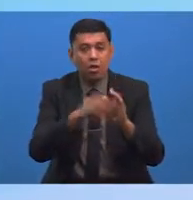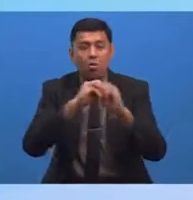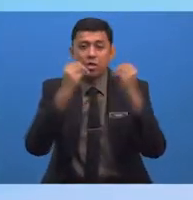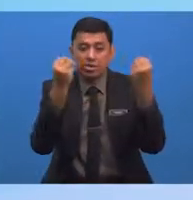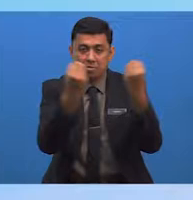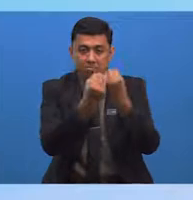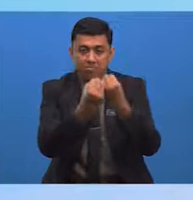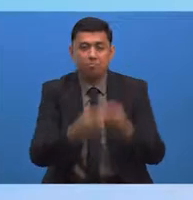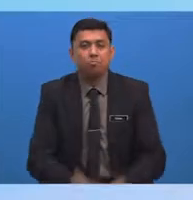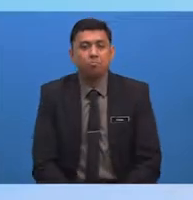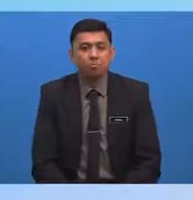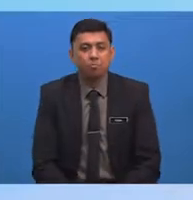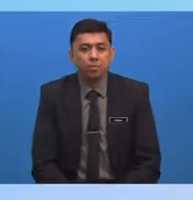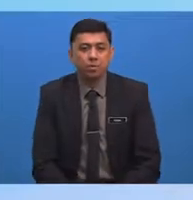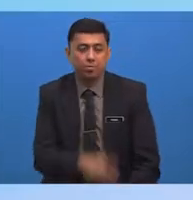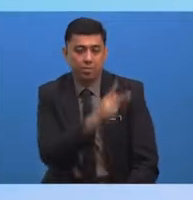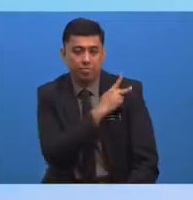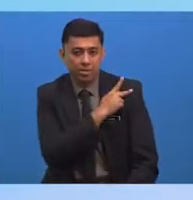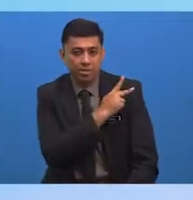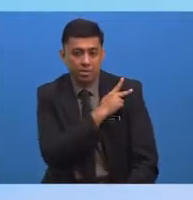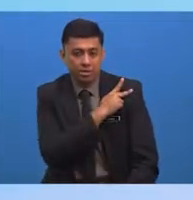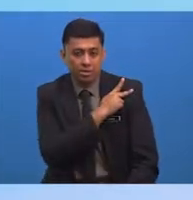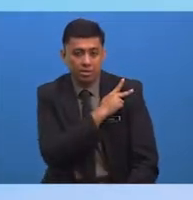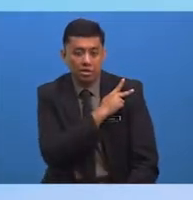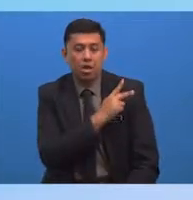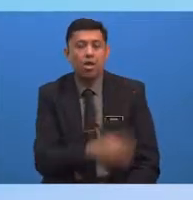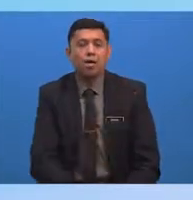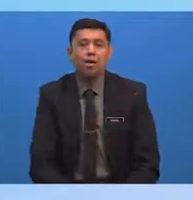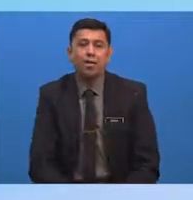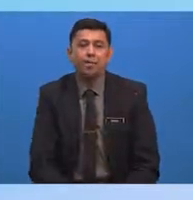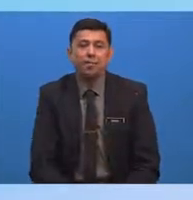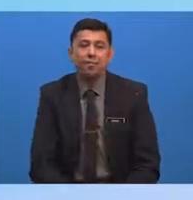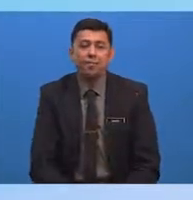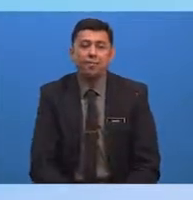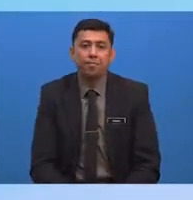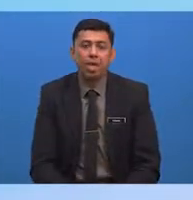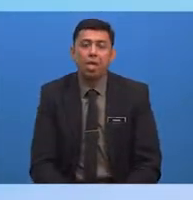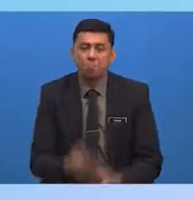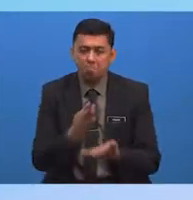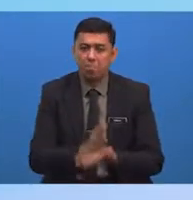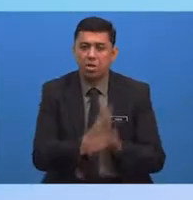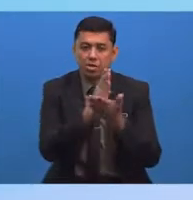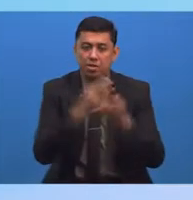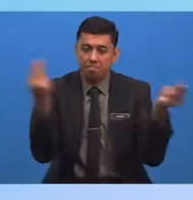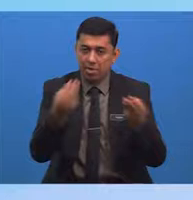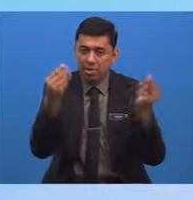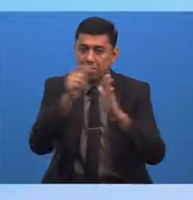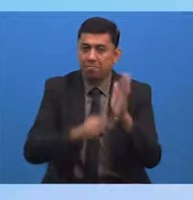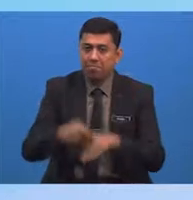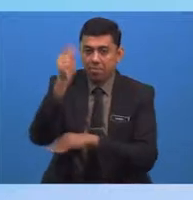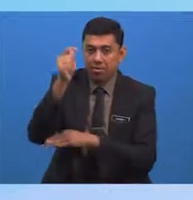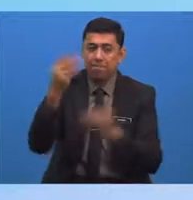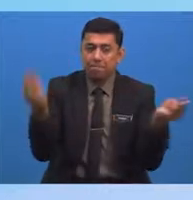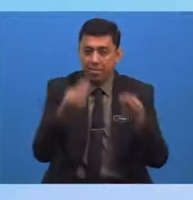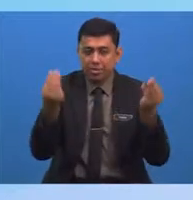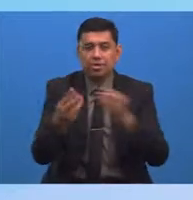ini. Raja Brooke mengetuai pentadbiran di Sarawak. Brooke dibantu oleh Majlis Tertinggi